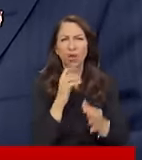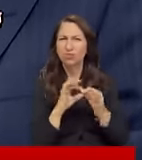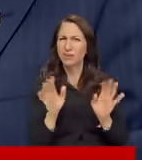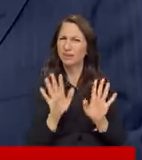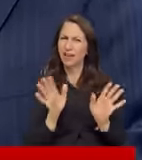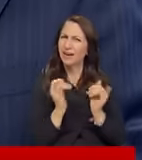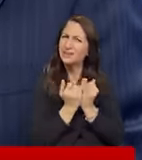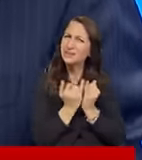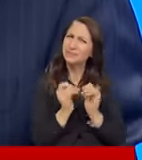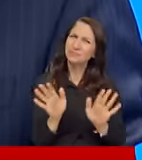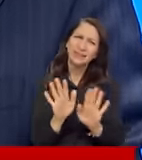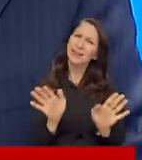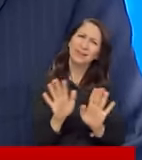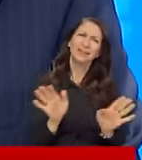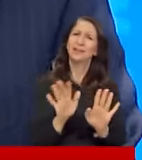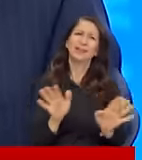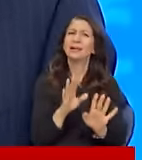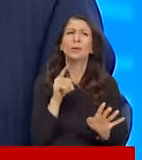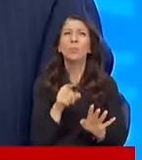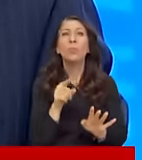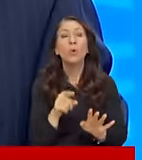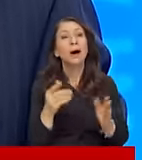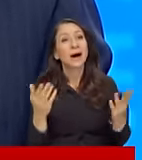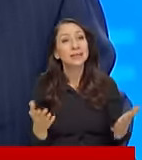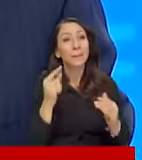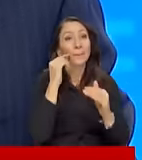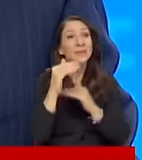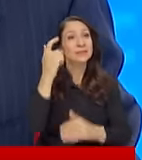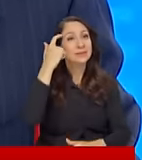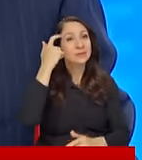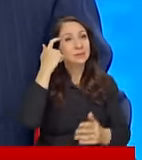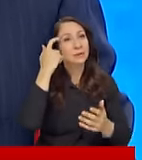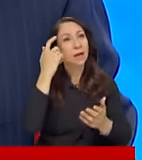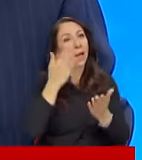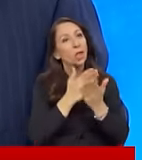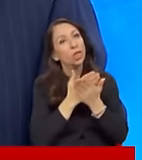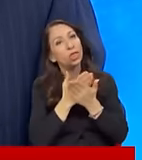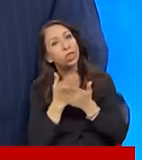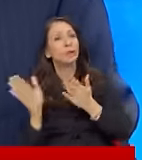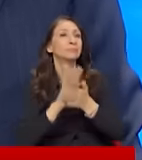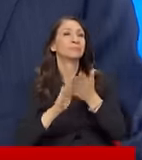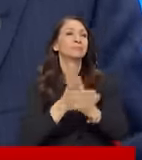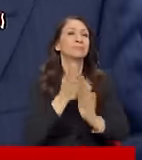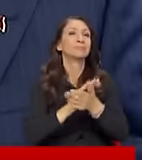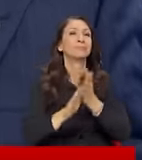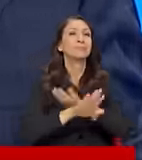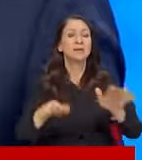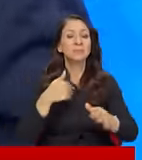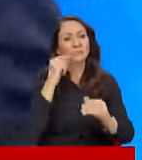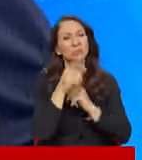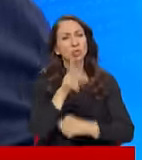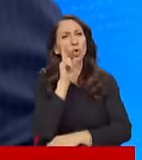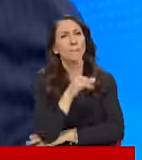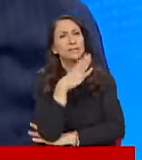değil kardeşim ya. Değil yani. Bu artık zaten milletin zihninden kaymaya gitti. Artık bizim milletimiz